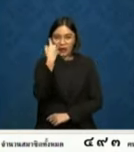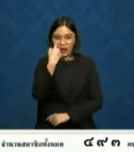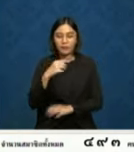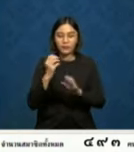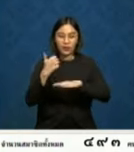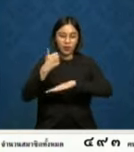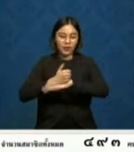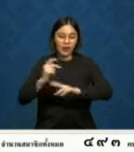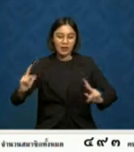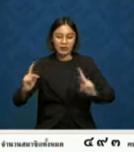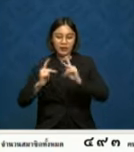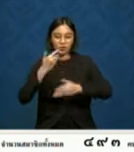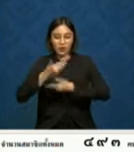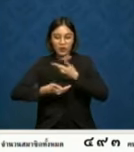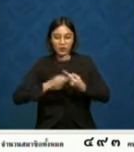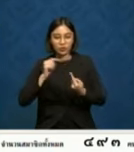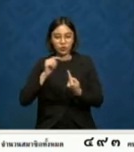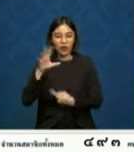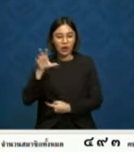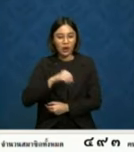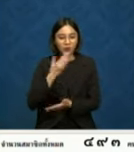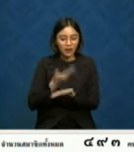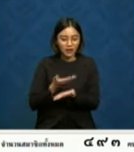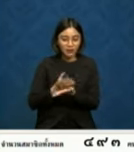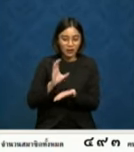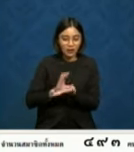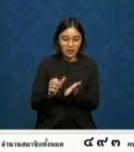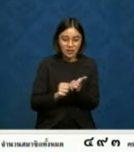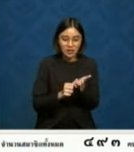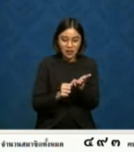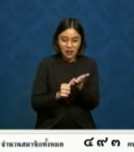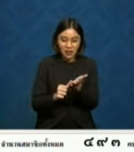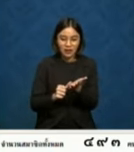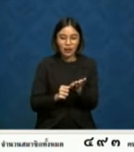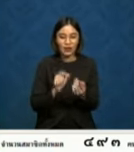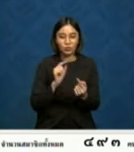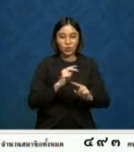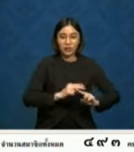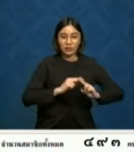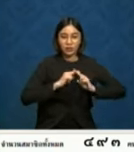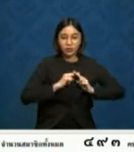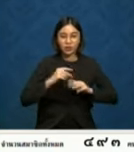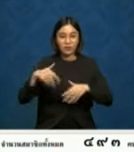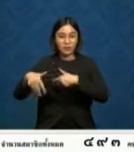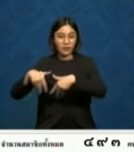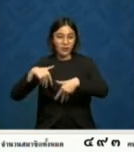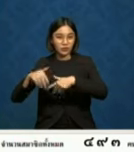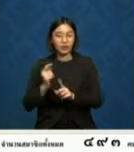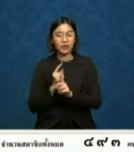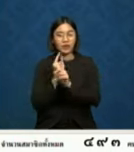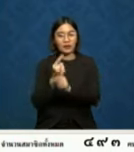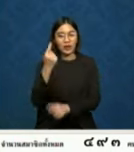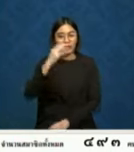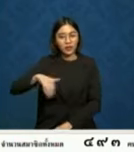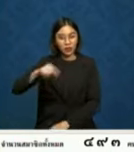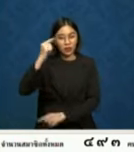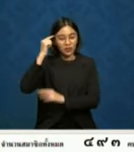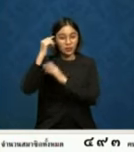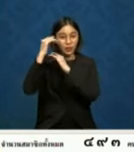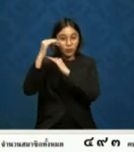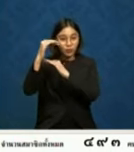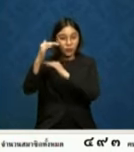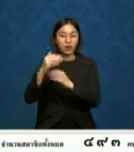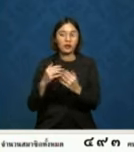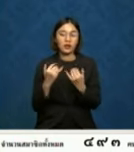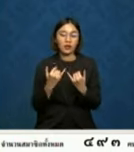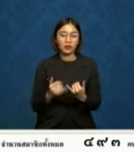บริหารกระทรวงพาณิชย์ในการที่จะนำเม็ดเงินเนี่ยไปแก้ปหาให้กับพี่น้องเอกชนและพี่น้องประชาชนตามที่ท่านตั้งหวังไว้นะครับก็ขอ